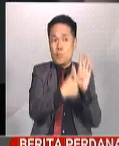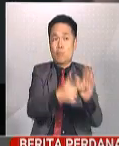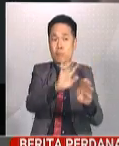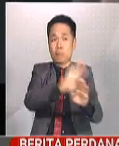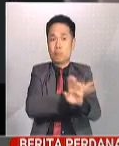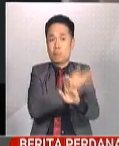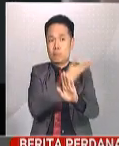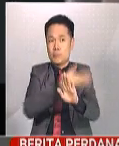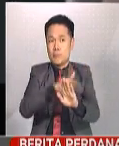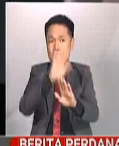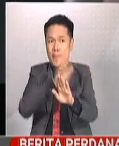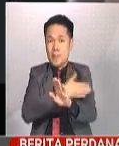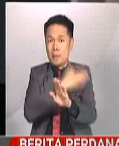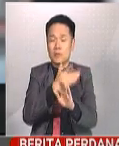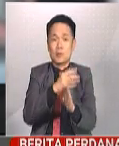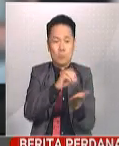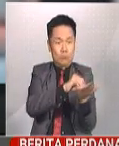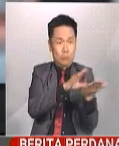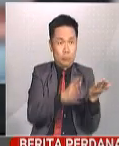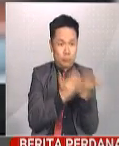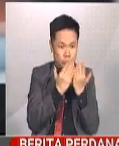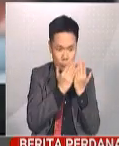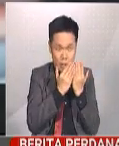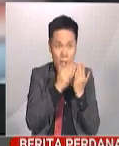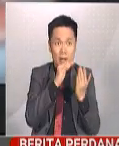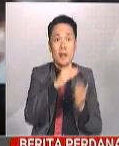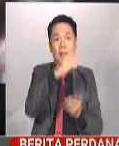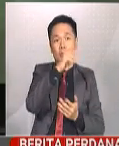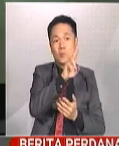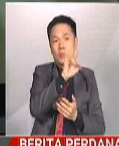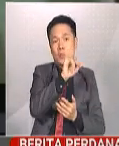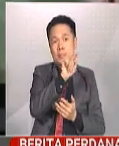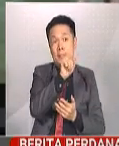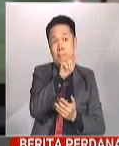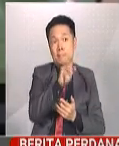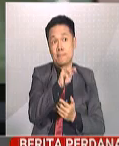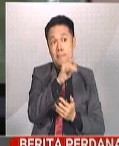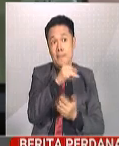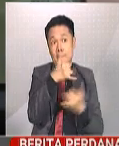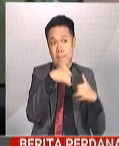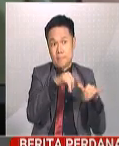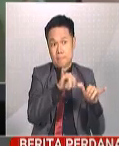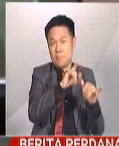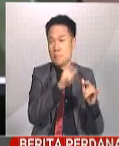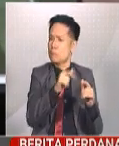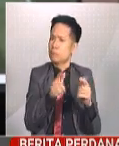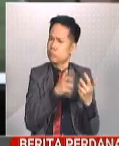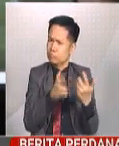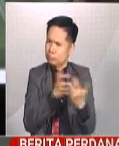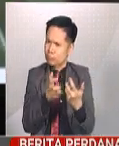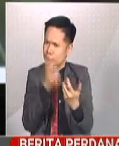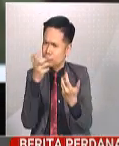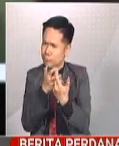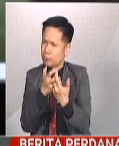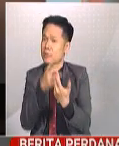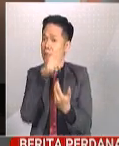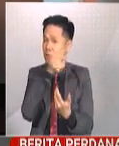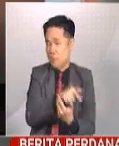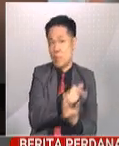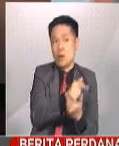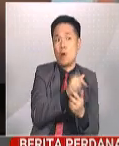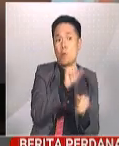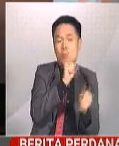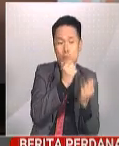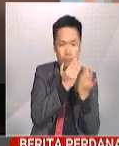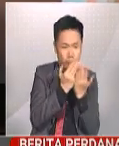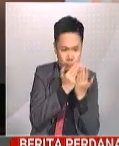mereka masih bergelar pelajar di uitm puncak perdana kelainan yang dibawakan ini dirasakan sesuai dengan status mereka sebagai